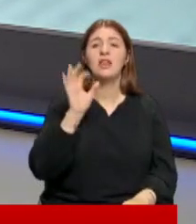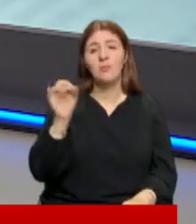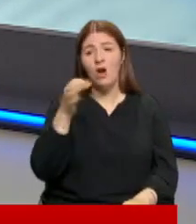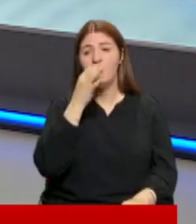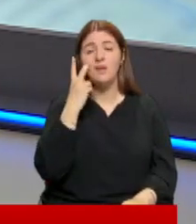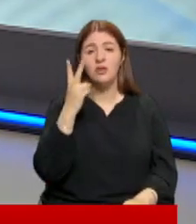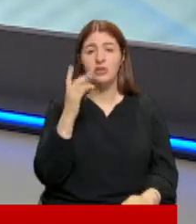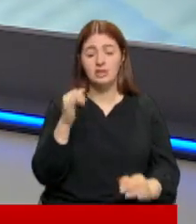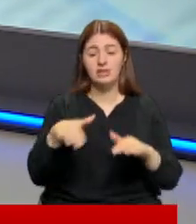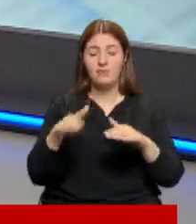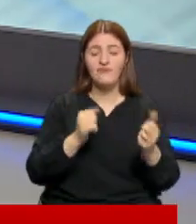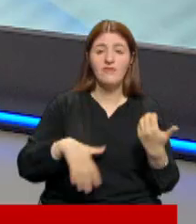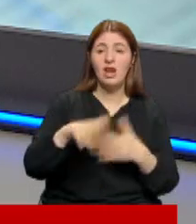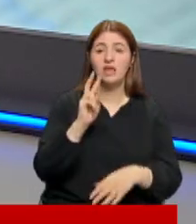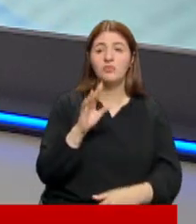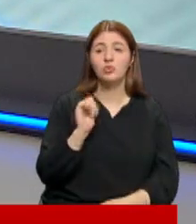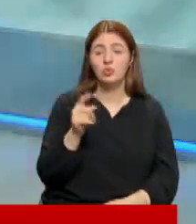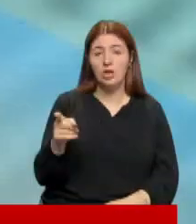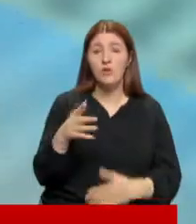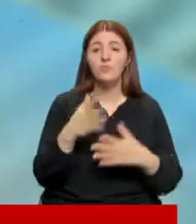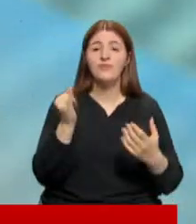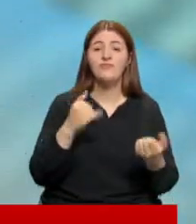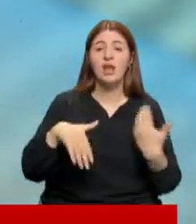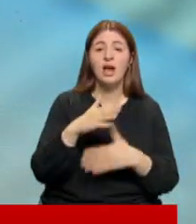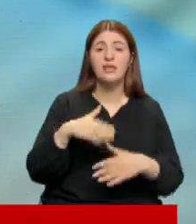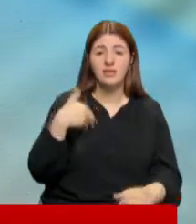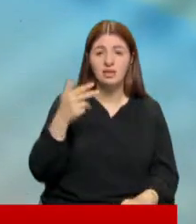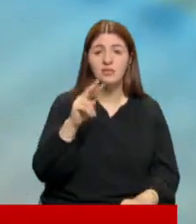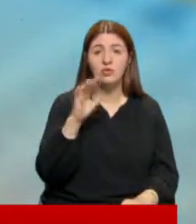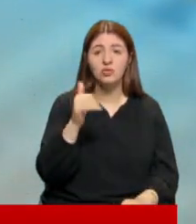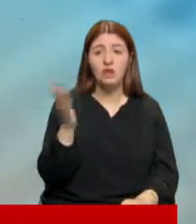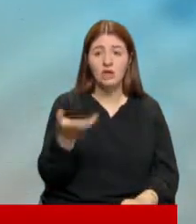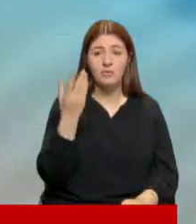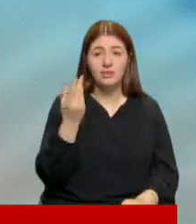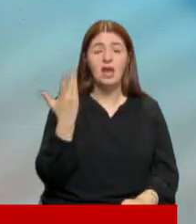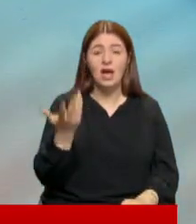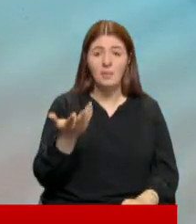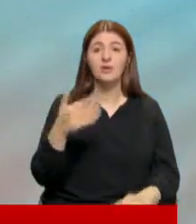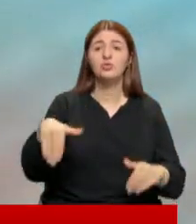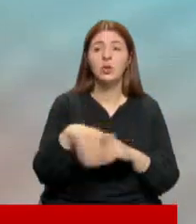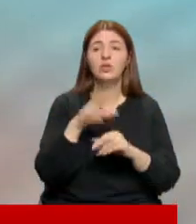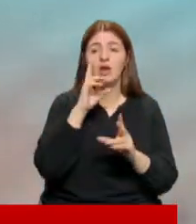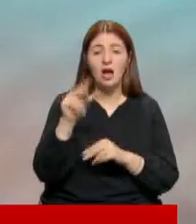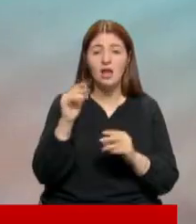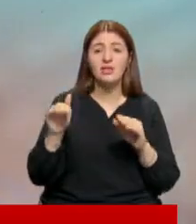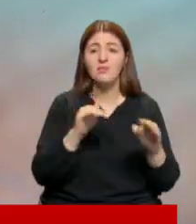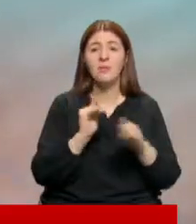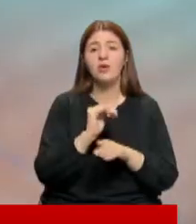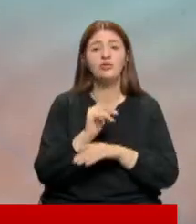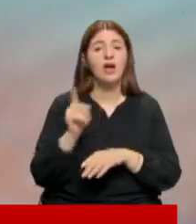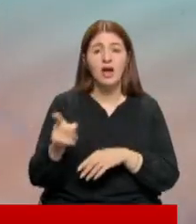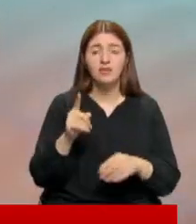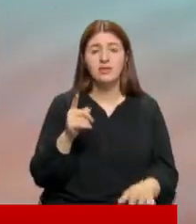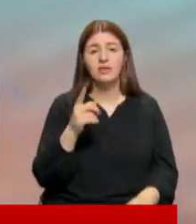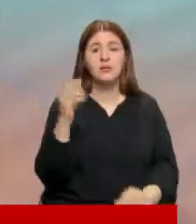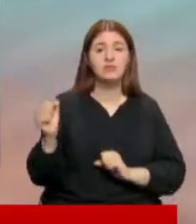deprem felaketinin 24 gününde büyük felaket ürün üzerinden 24 gün geçmesine rağmen sokakta kalan Depremzede